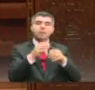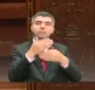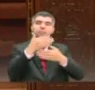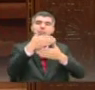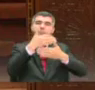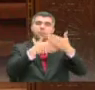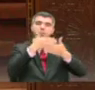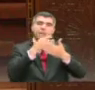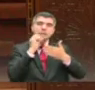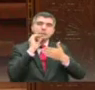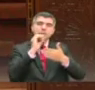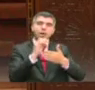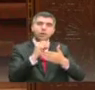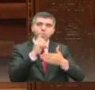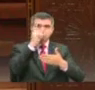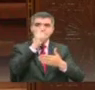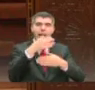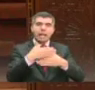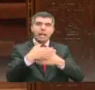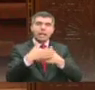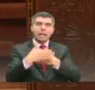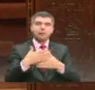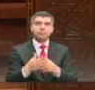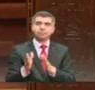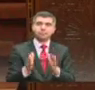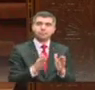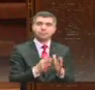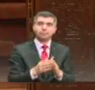ديالها في الموجودة، وهذا الآن نحضر لمقاربة في هذا. شكرا السيد الوزير.